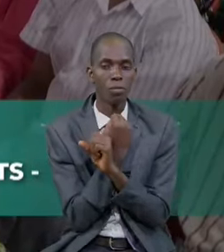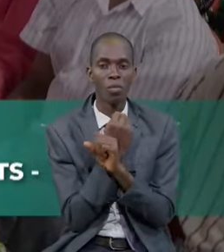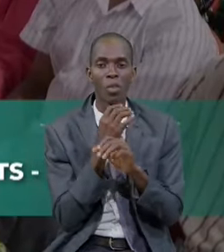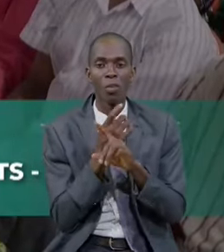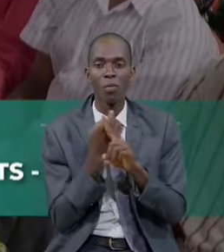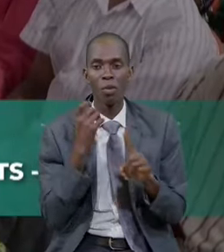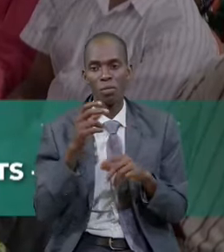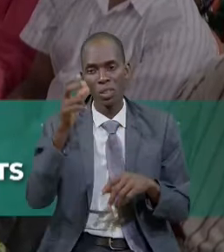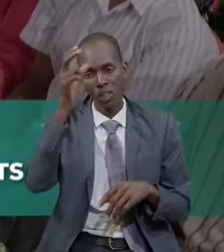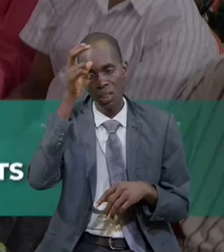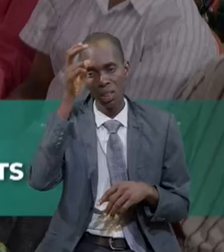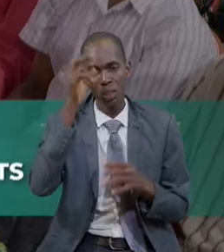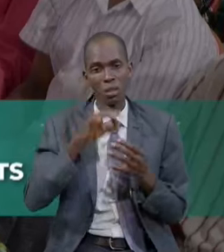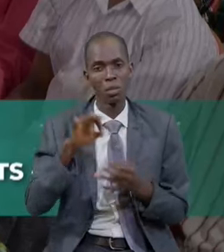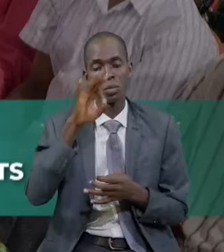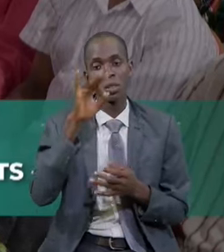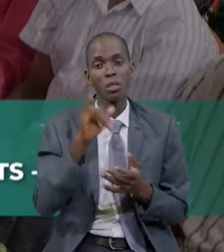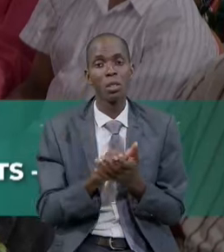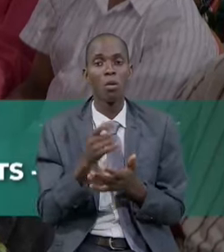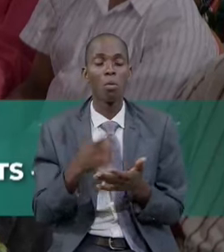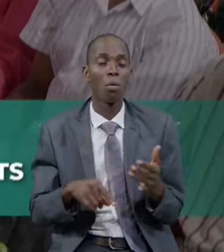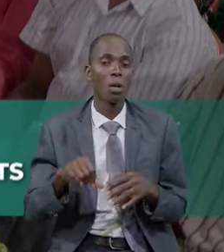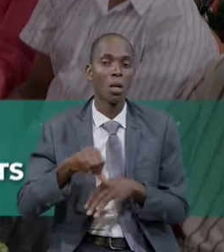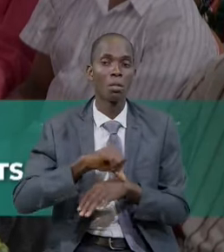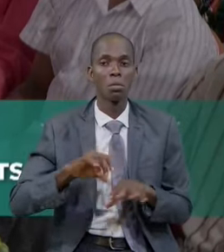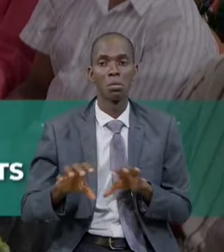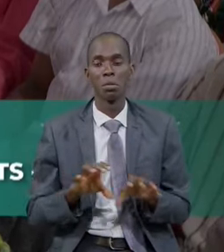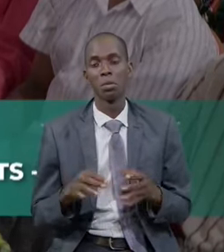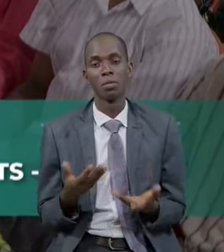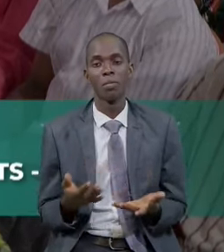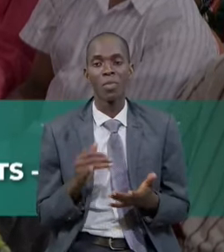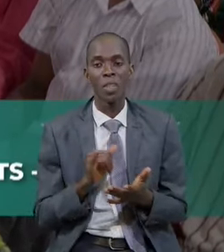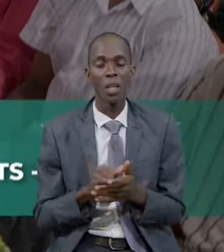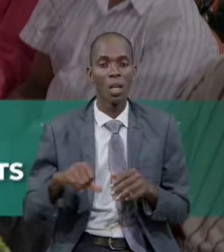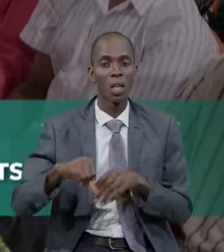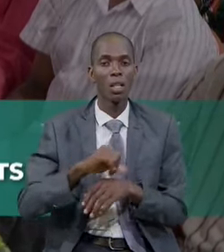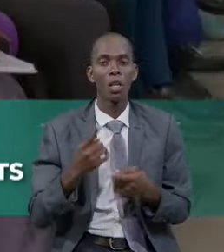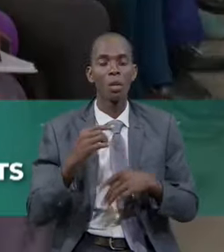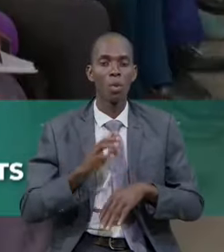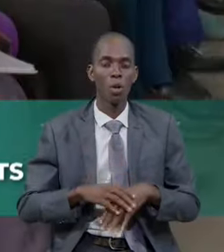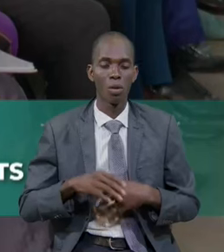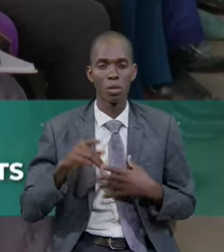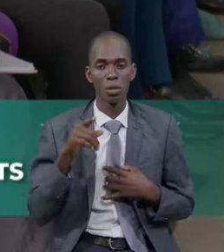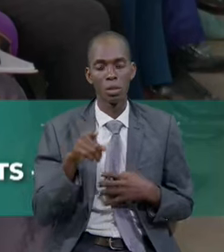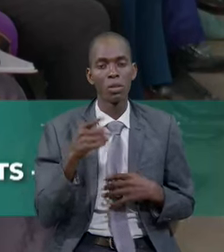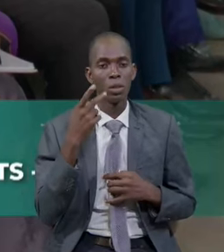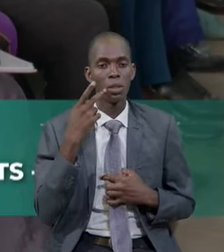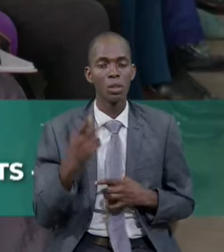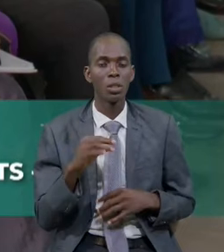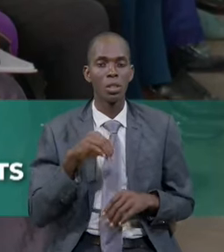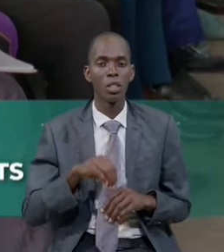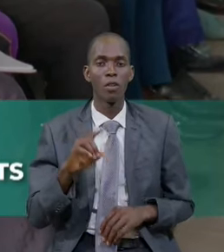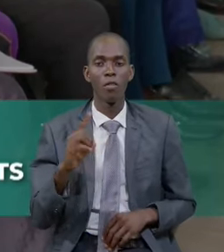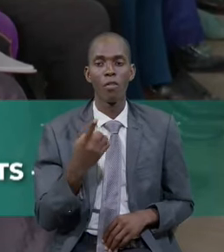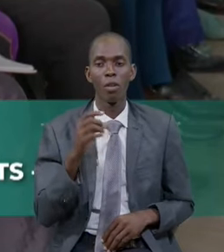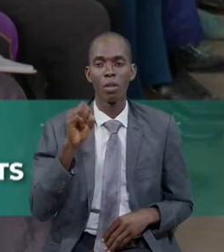libérer les esclaves, soulager la souffrance des esclaves de l'esprit des satanique. En